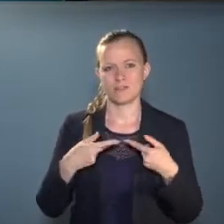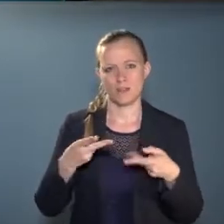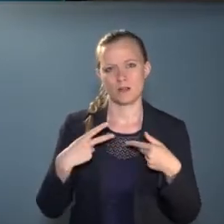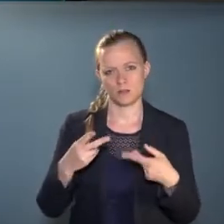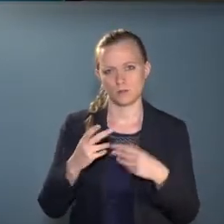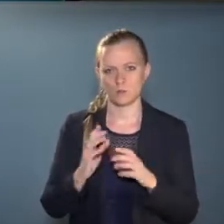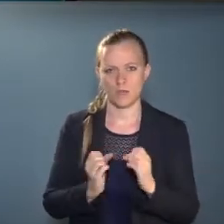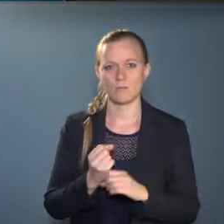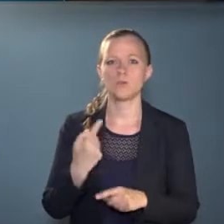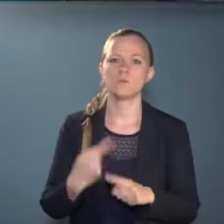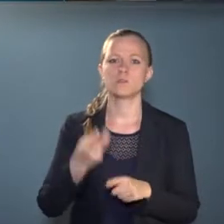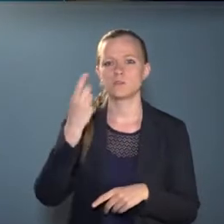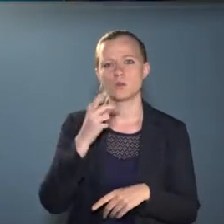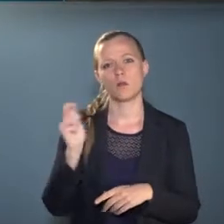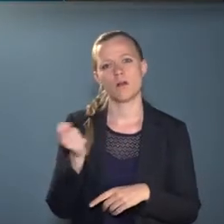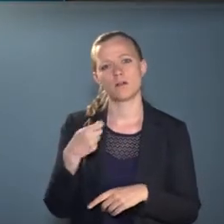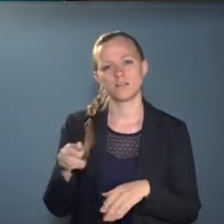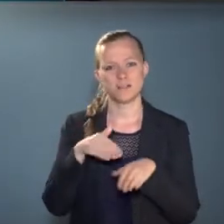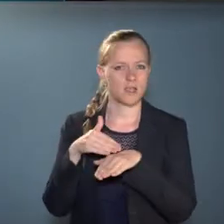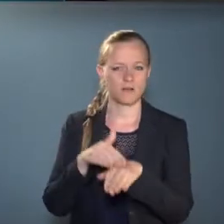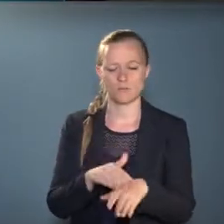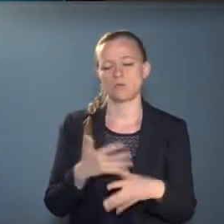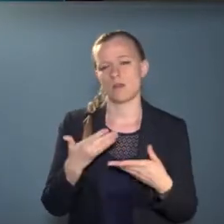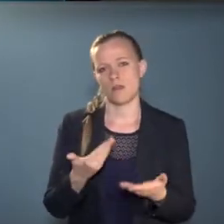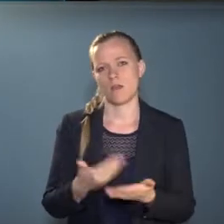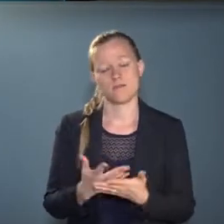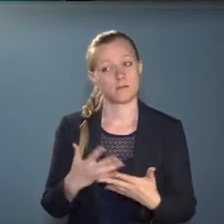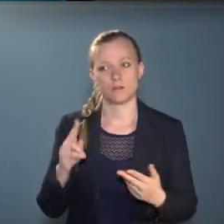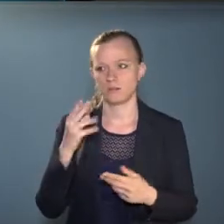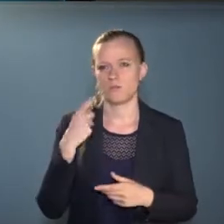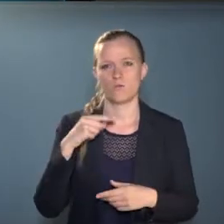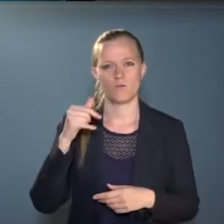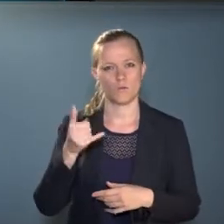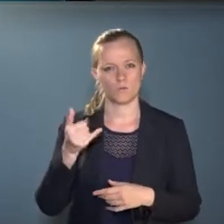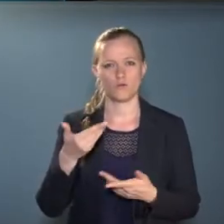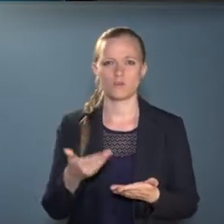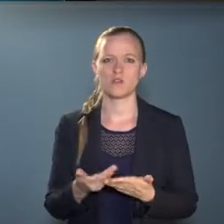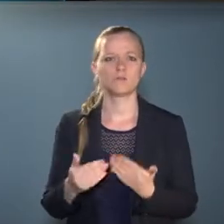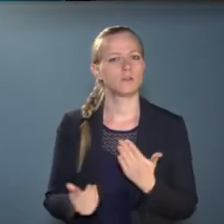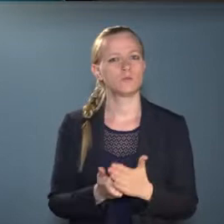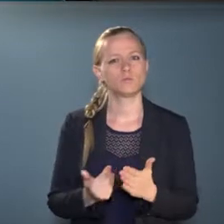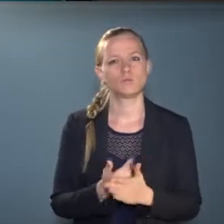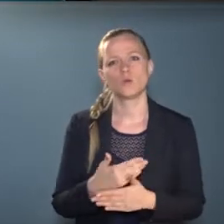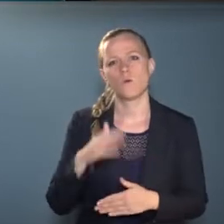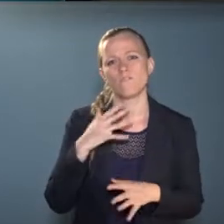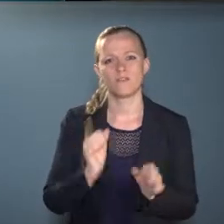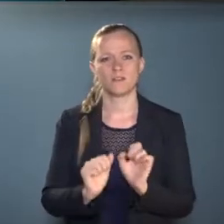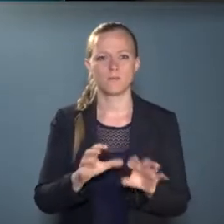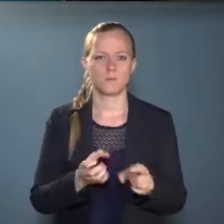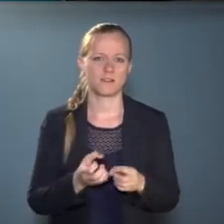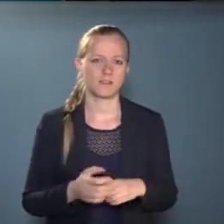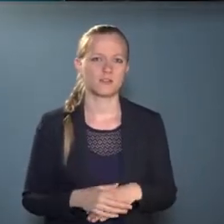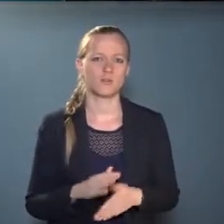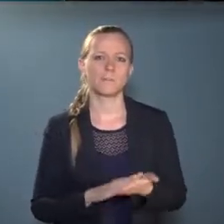kell említeni a török harcjárművet, ami hát megint egy nagy ikonja volt ennek a, és egy vadonatúj honvédelmi beszerzés.